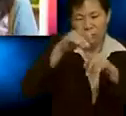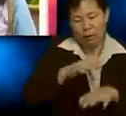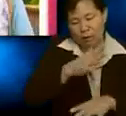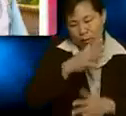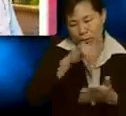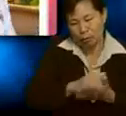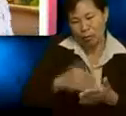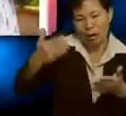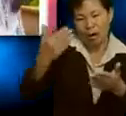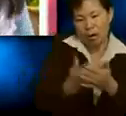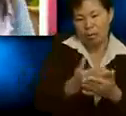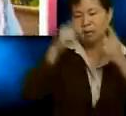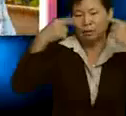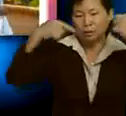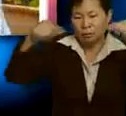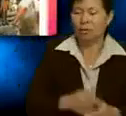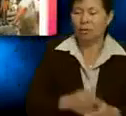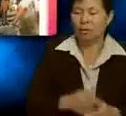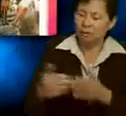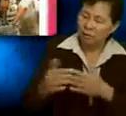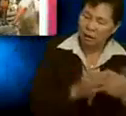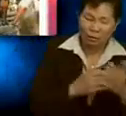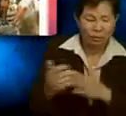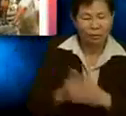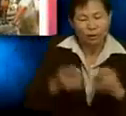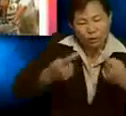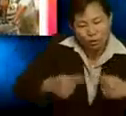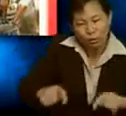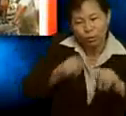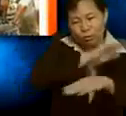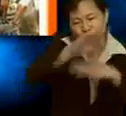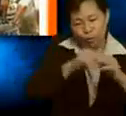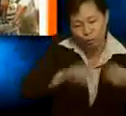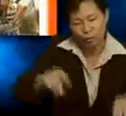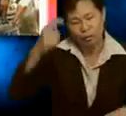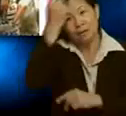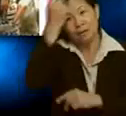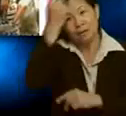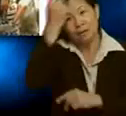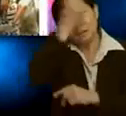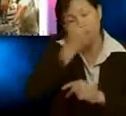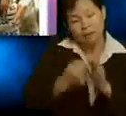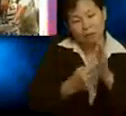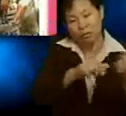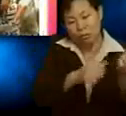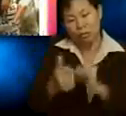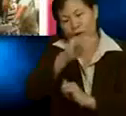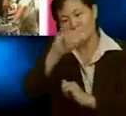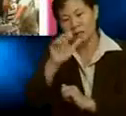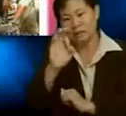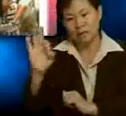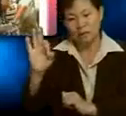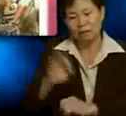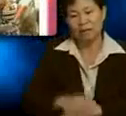kepada ibunya hampir tidak tercapai. Namun begitu, cubalah para pelajar renungi sikap yang dipamerkan oleh